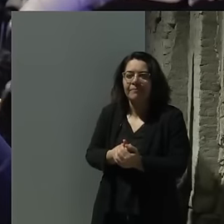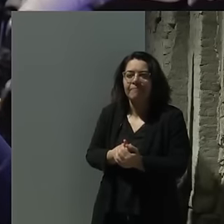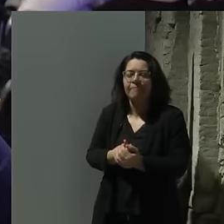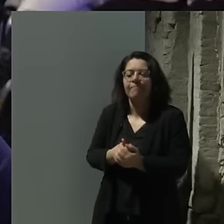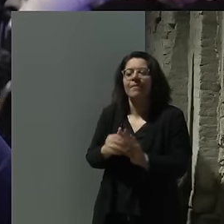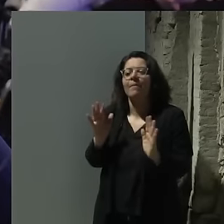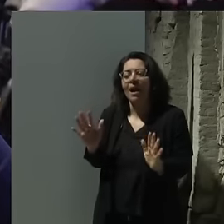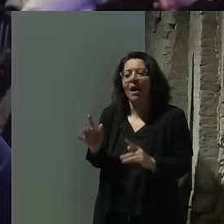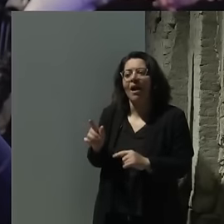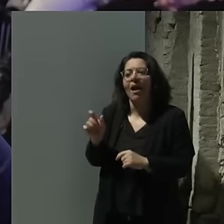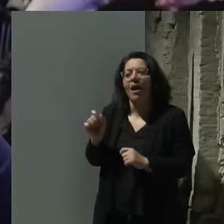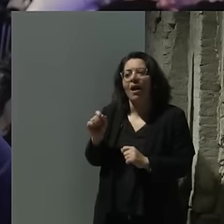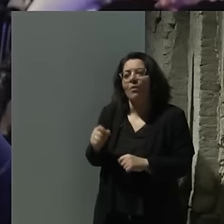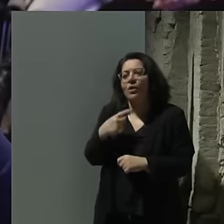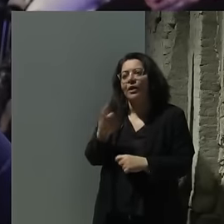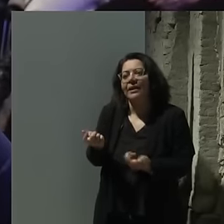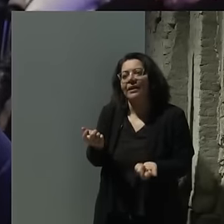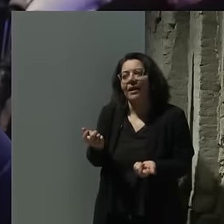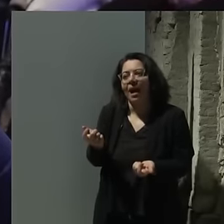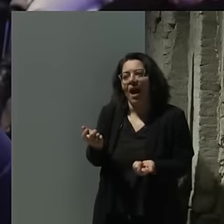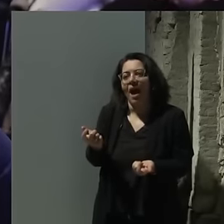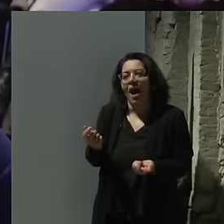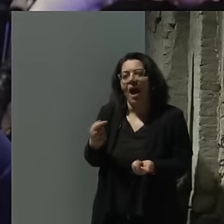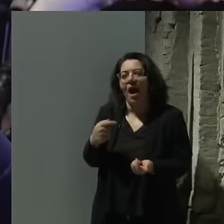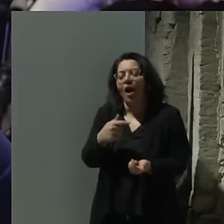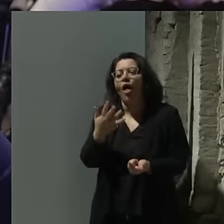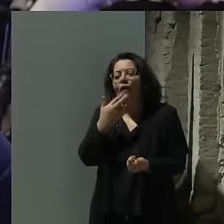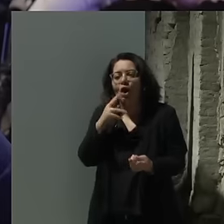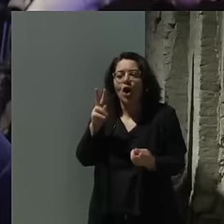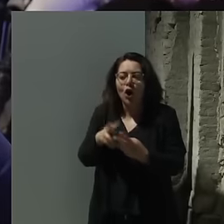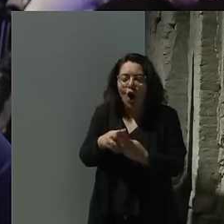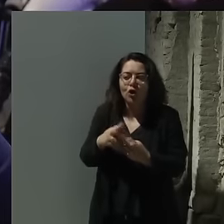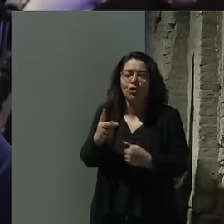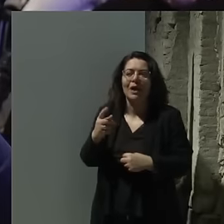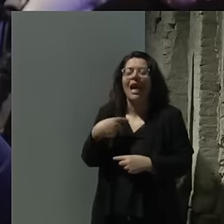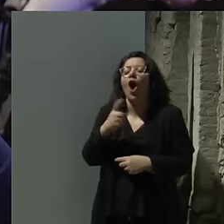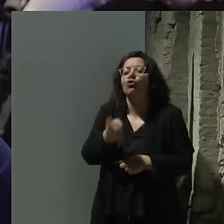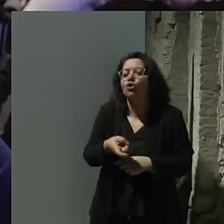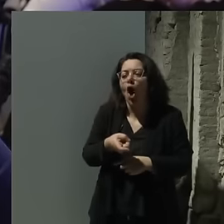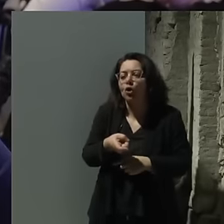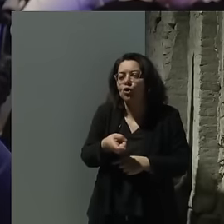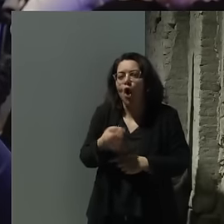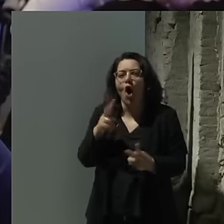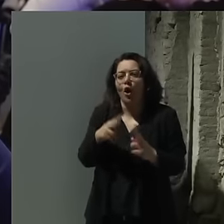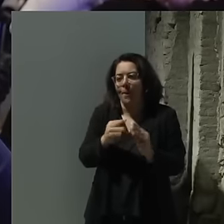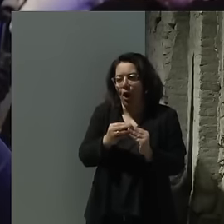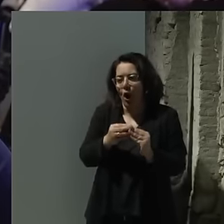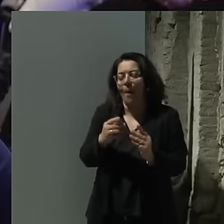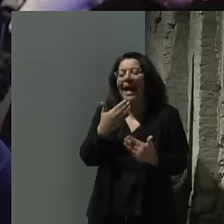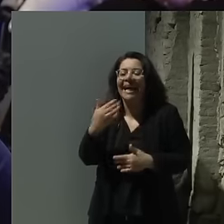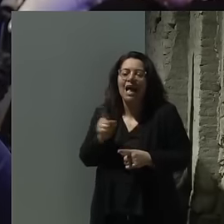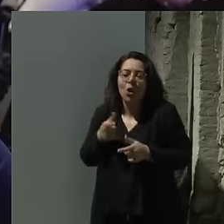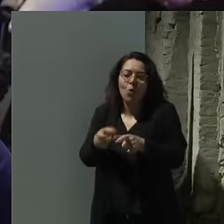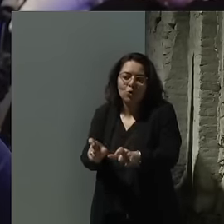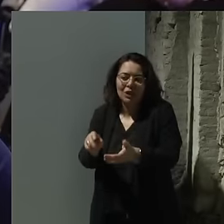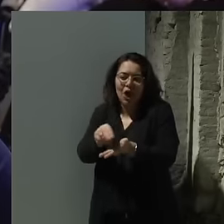E questa persona io non la voglio conoscere, Renato Curcio non lo voglio conoscere. Ho conosciuto Giorgio tramite mio cugino che scrive romanzi, scrive